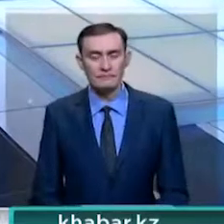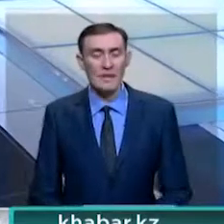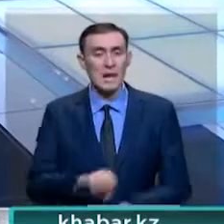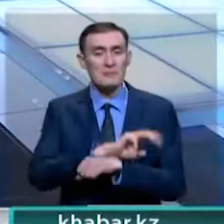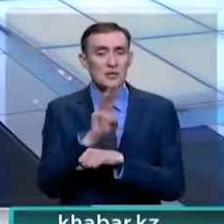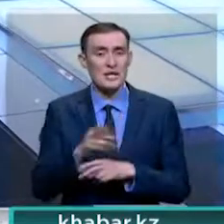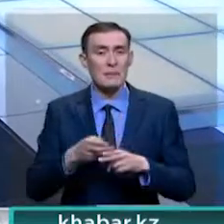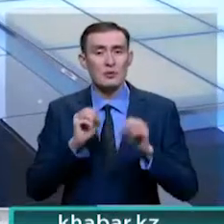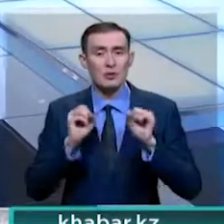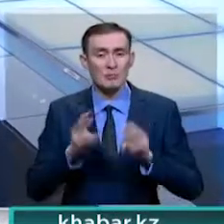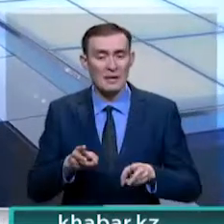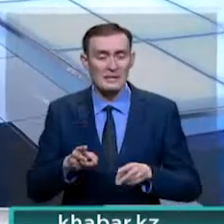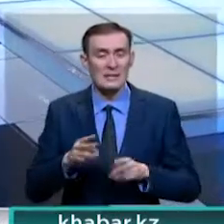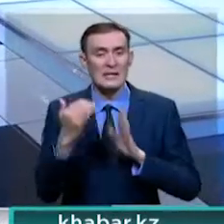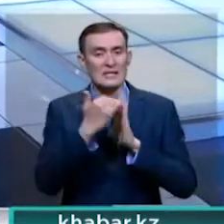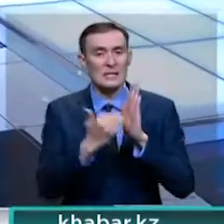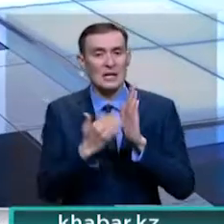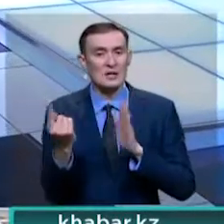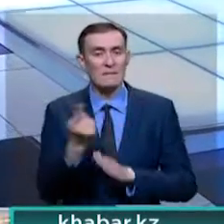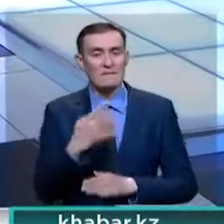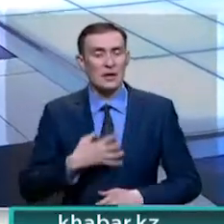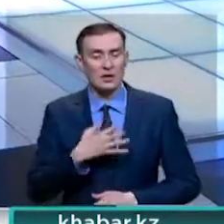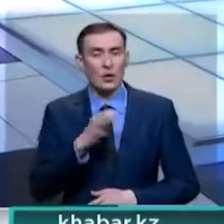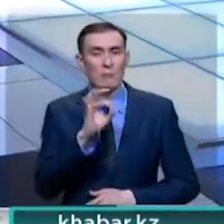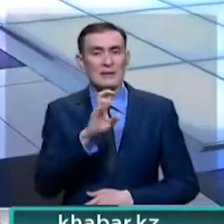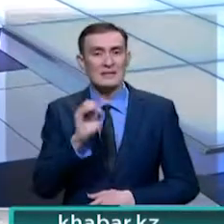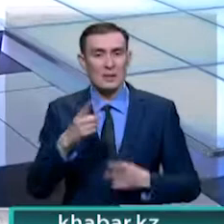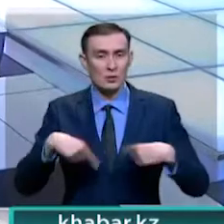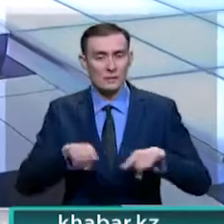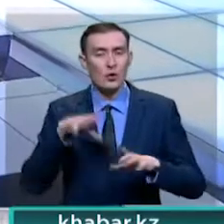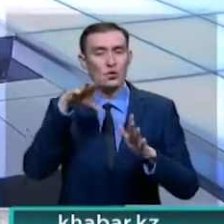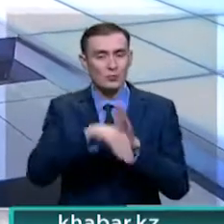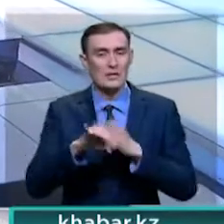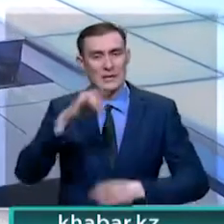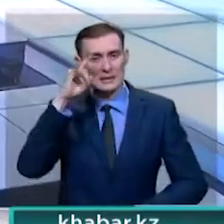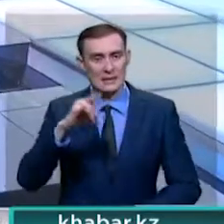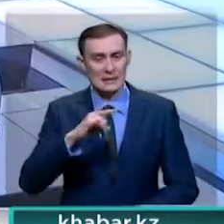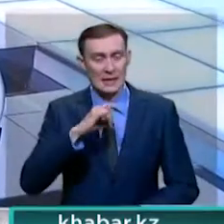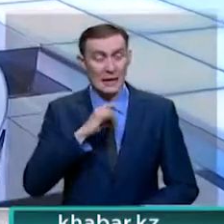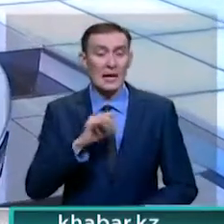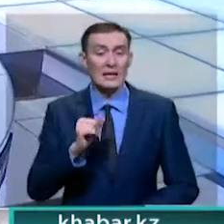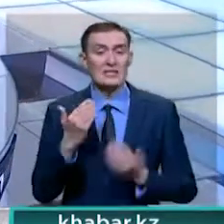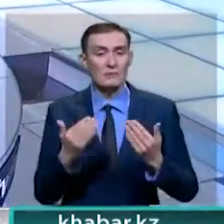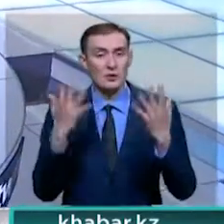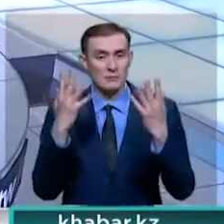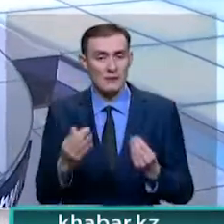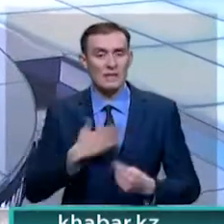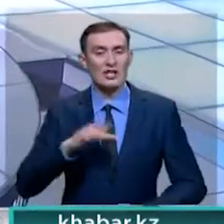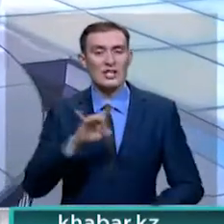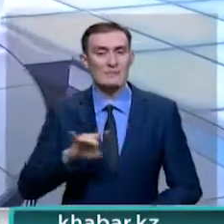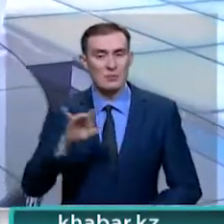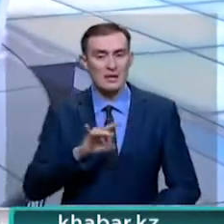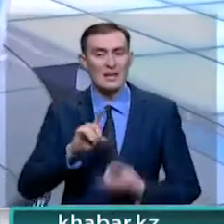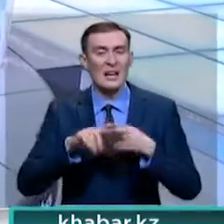Обеспечение фитобезопасности – задача номер один для стран ОБСЕ, в том числе и для Казахстана. На сегодня в нашей республике